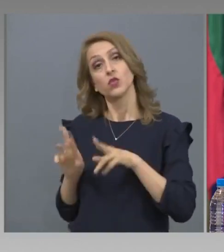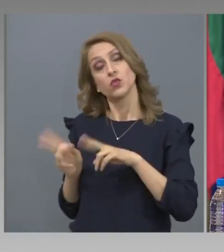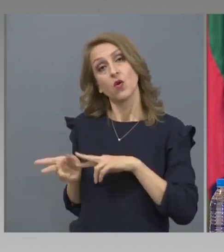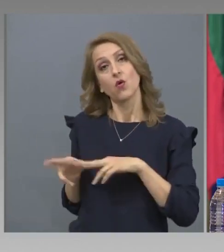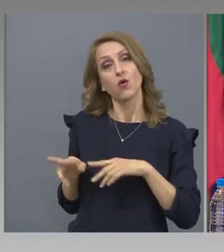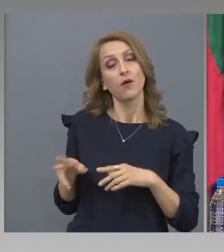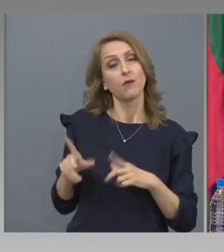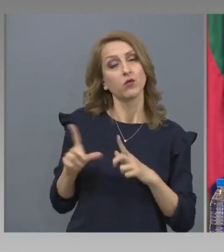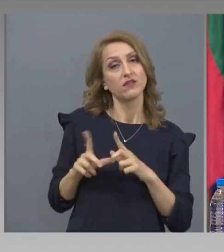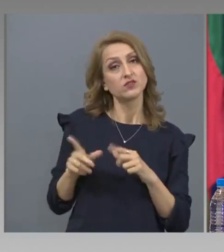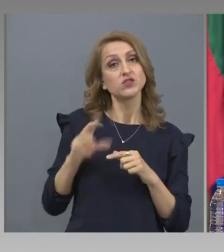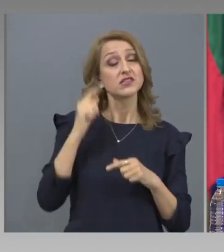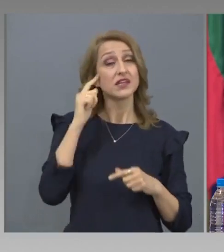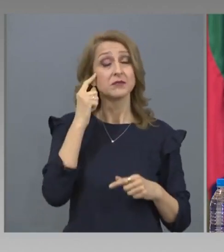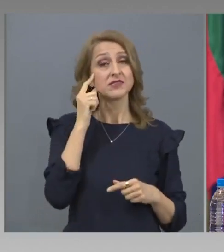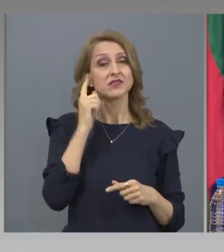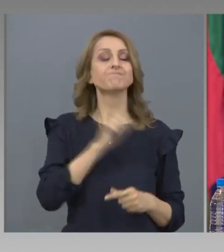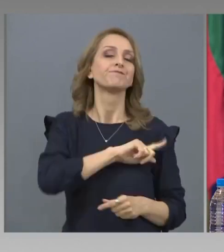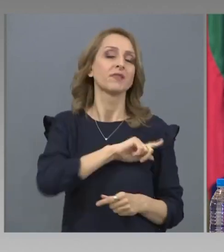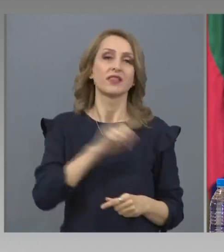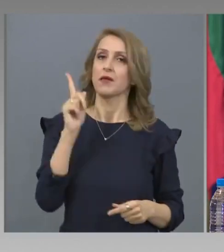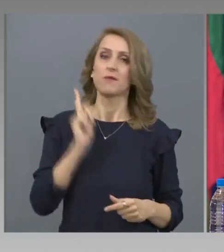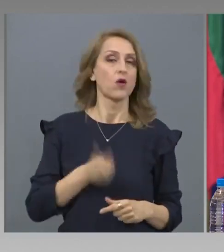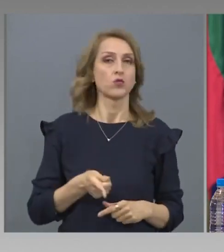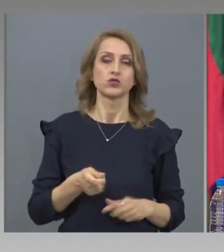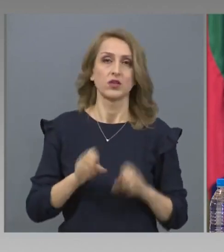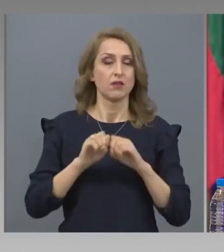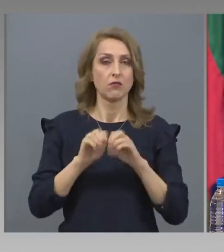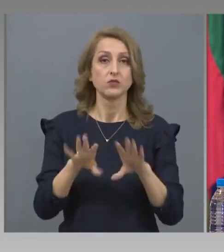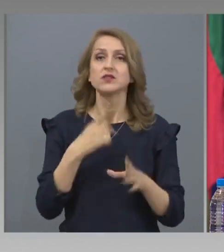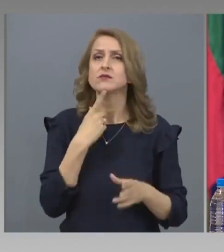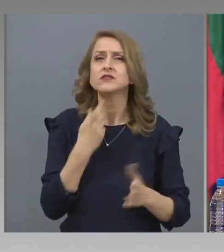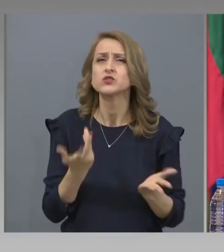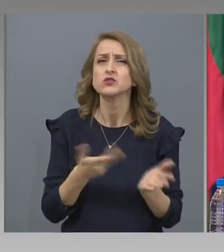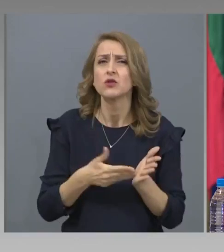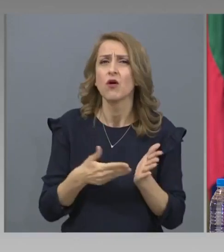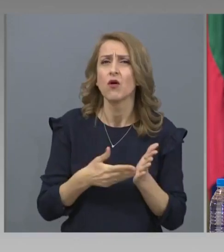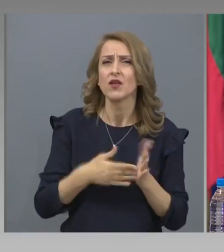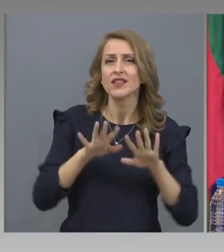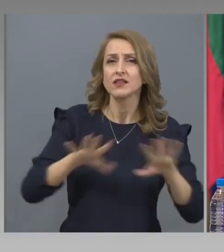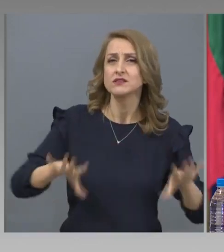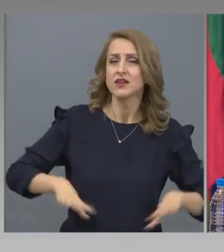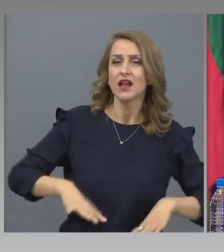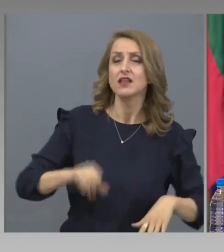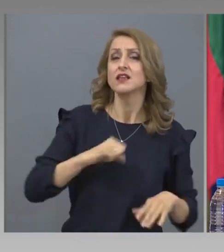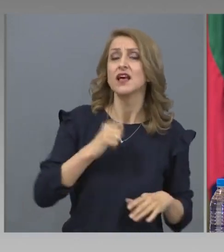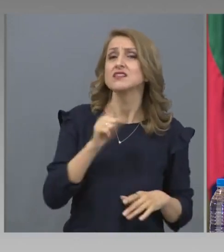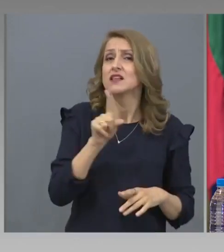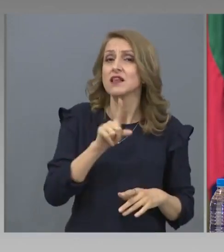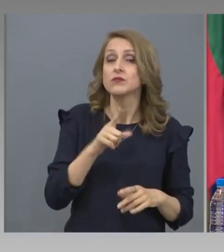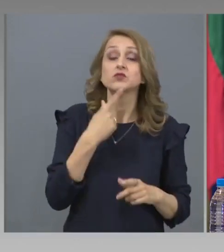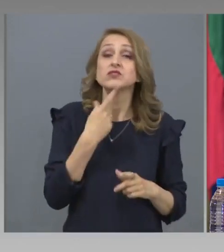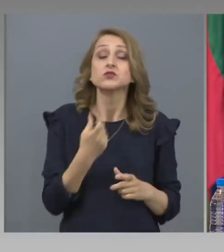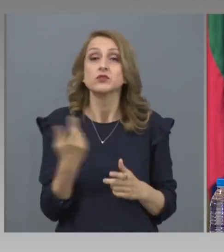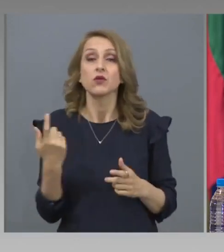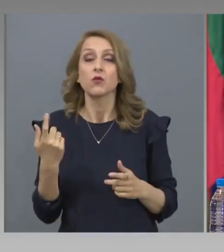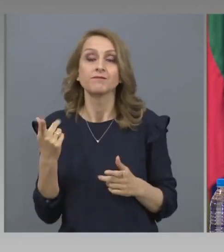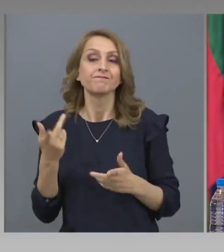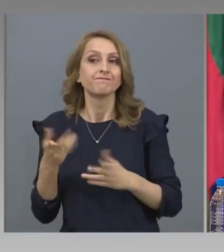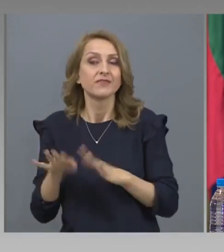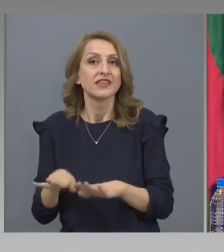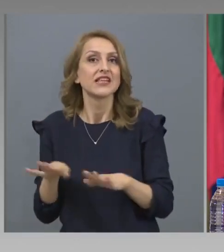че не можем да ги пуснем. Защо? Защото